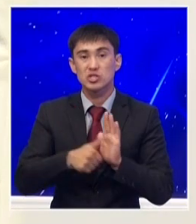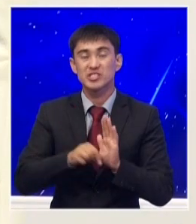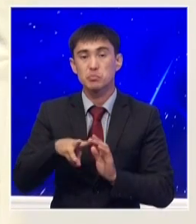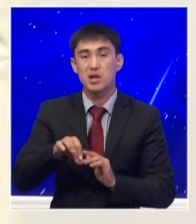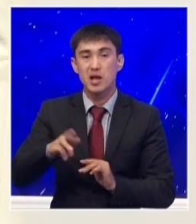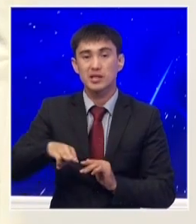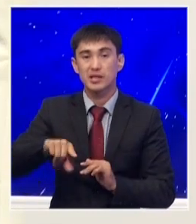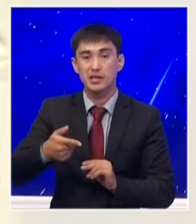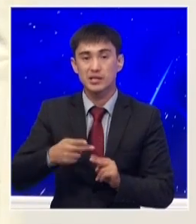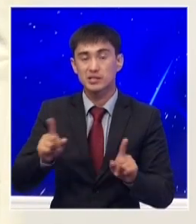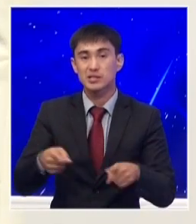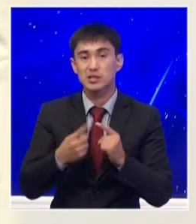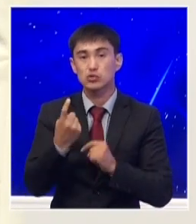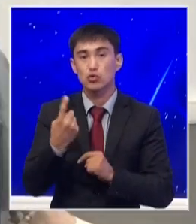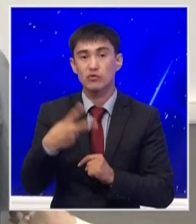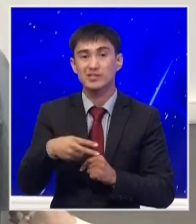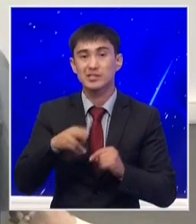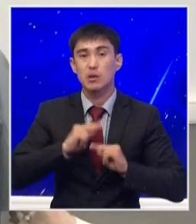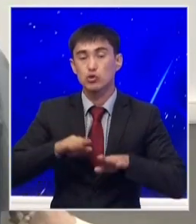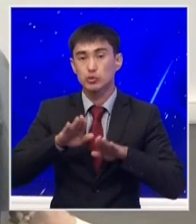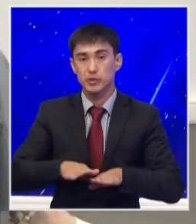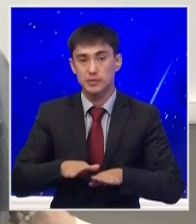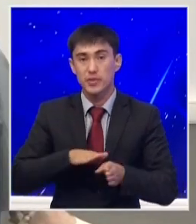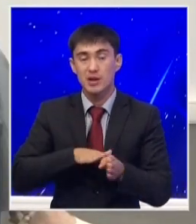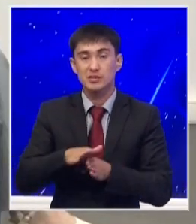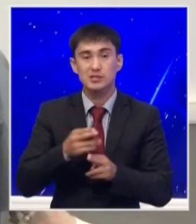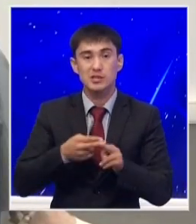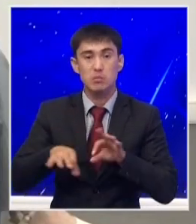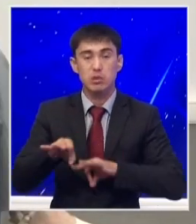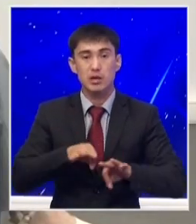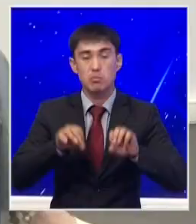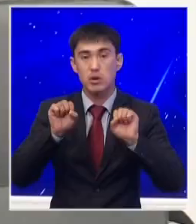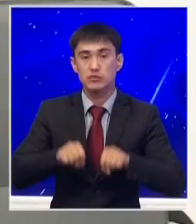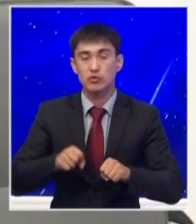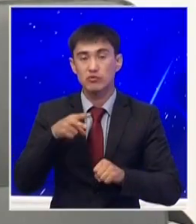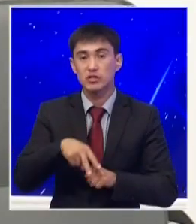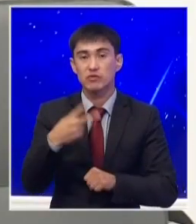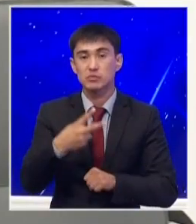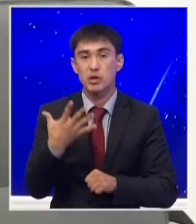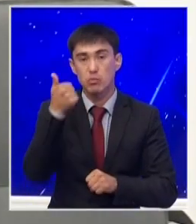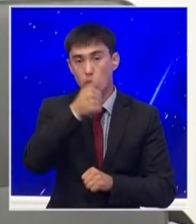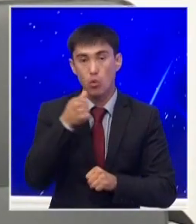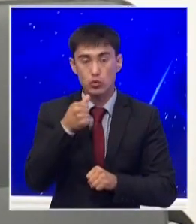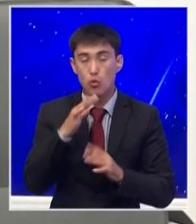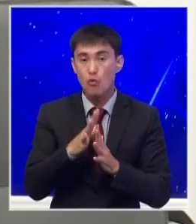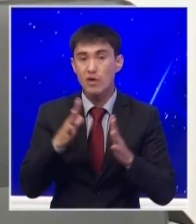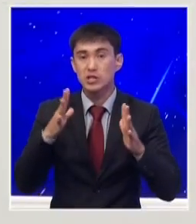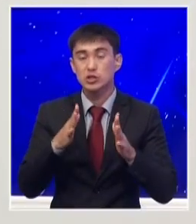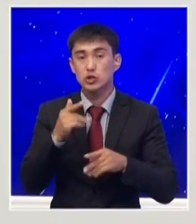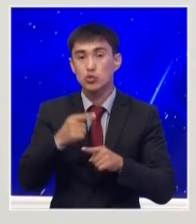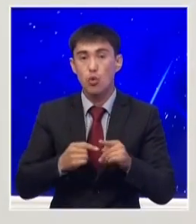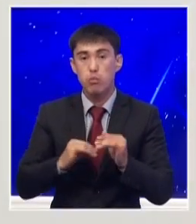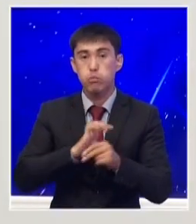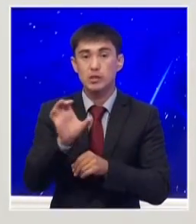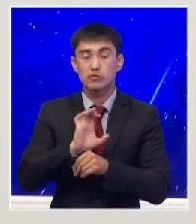тенге и созданием 120 рабочих мест. Реализация всех этих проектов позволит к 2025 году увеличить долю